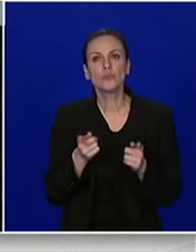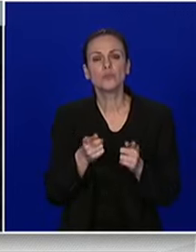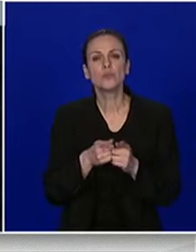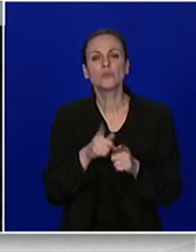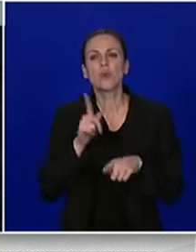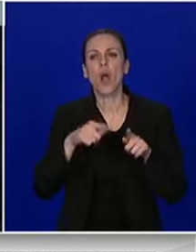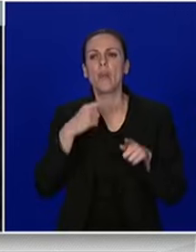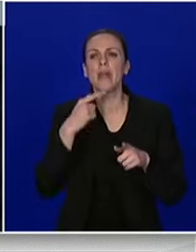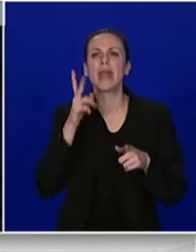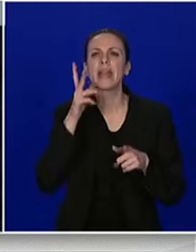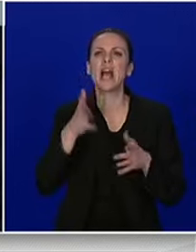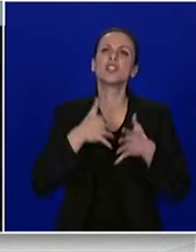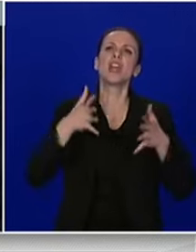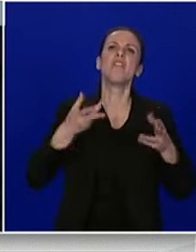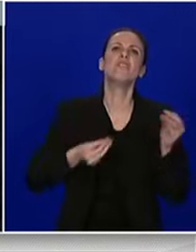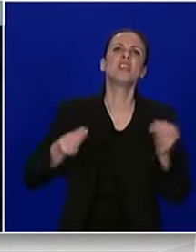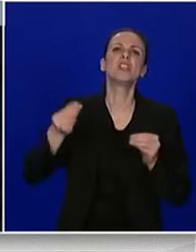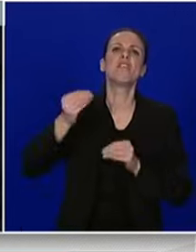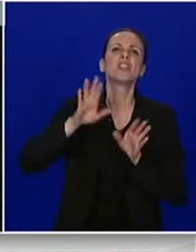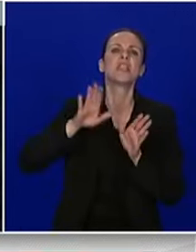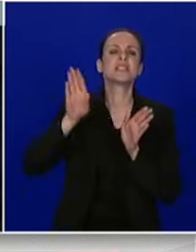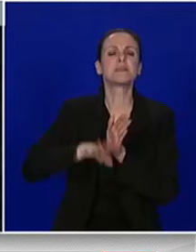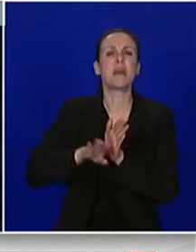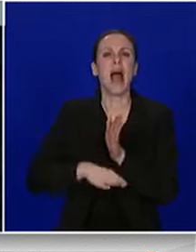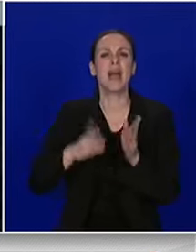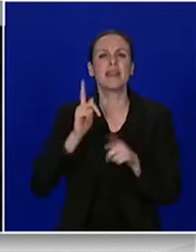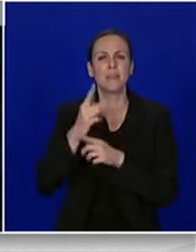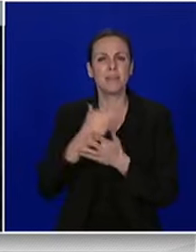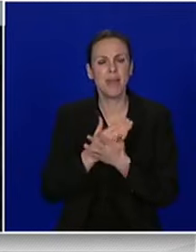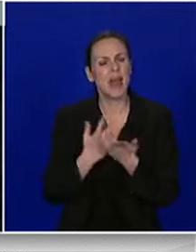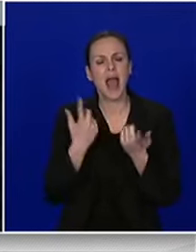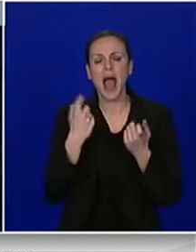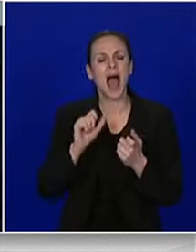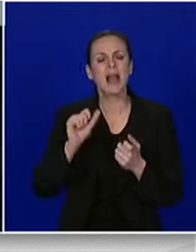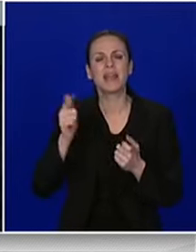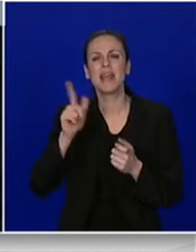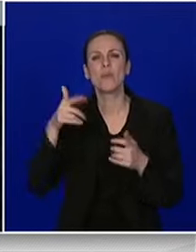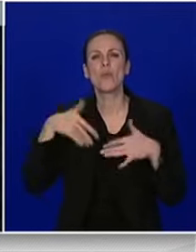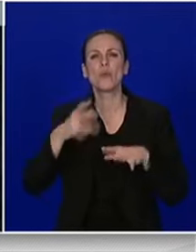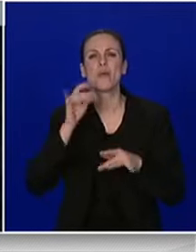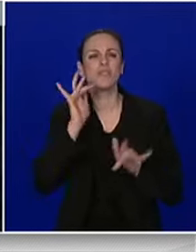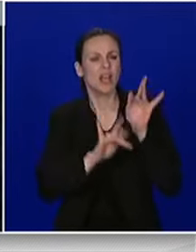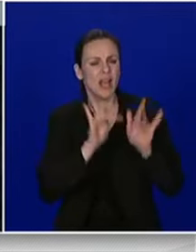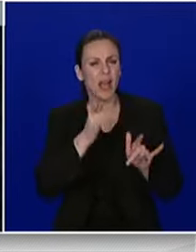bi dobro kad bi se ona usmjerila prema